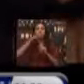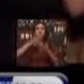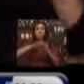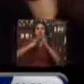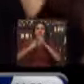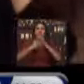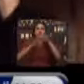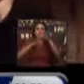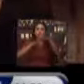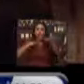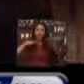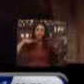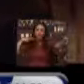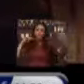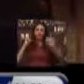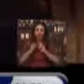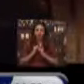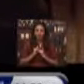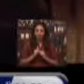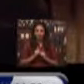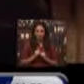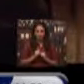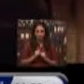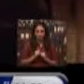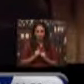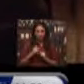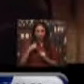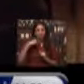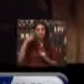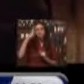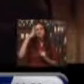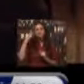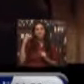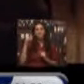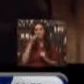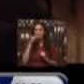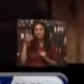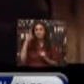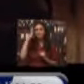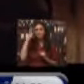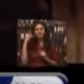باشا، نجح نجاح مش معقول. و